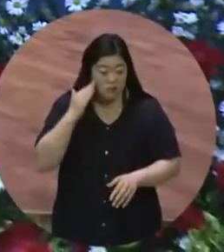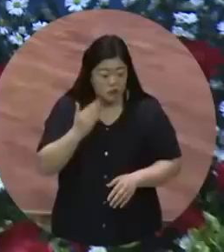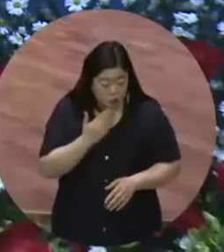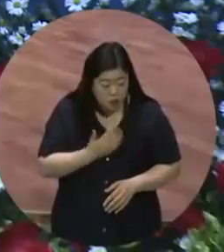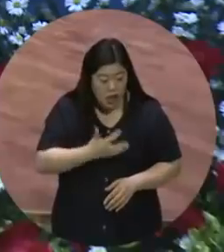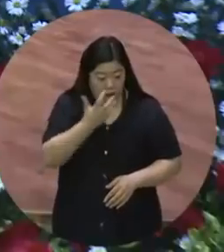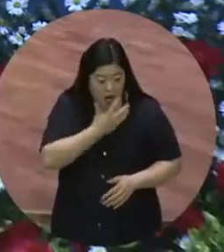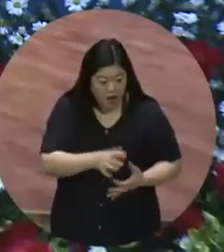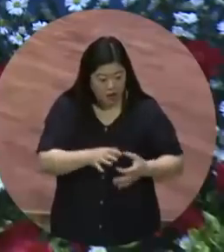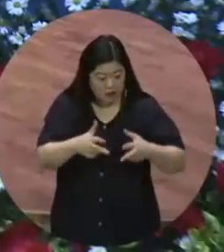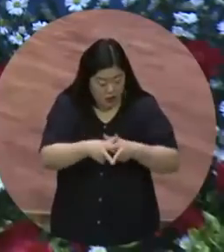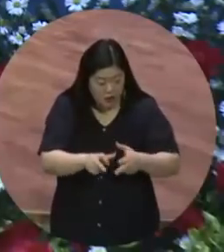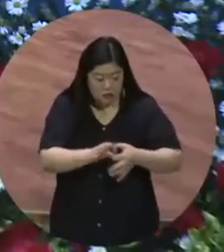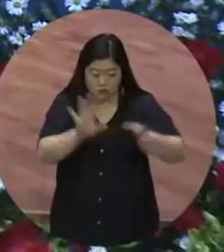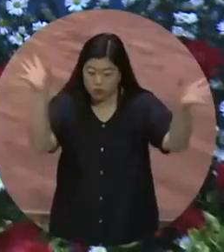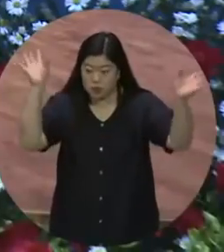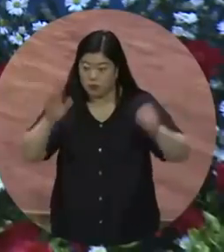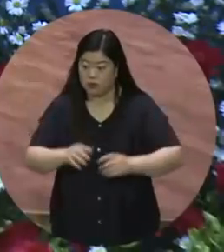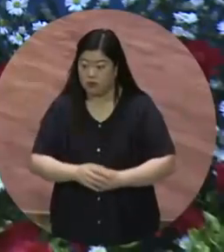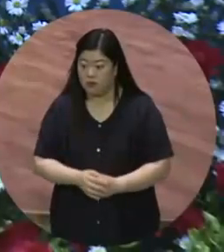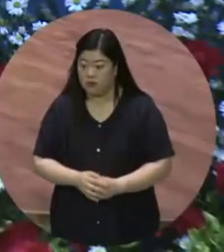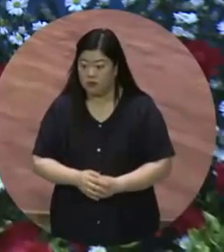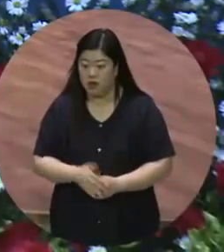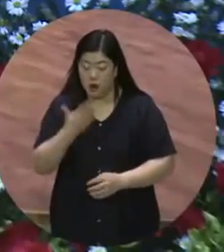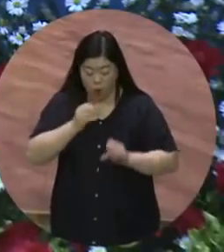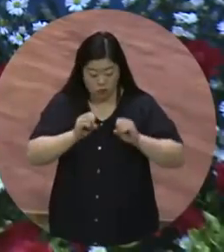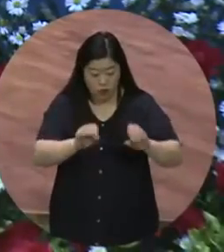뭐로 시작되냐? 기도로 시작했다.